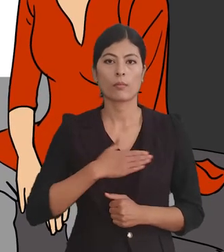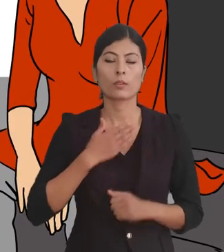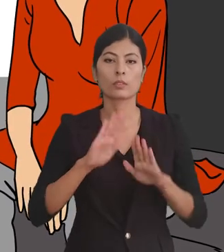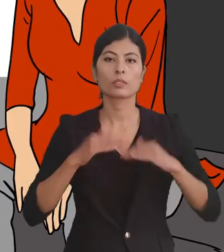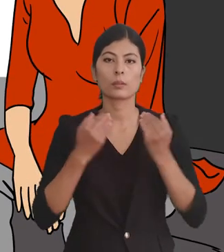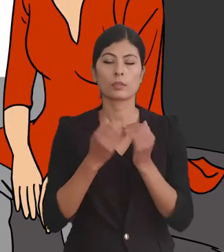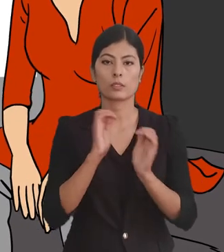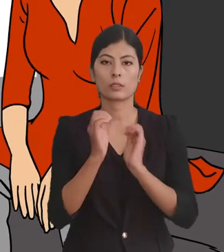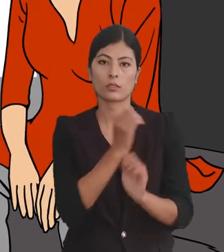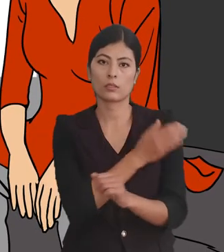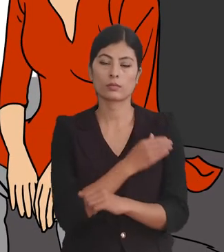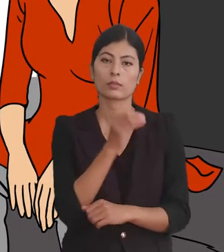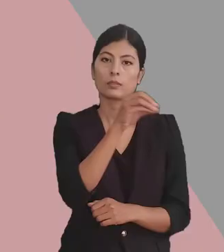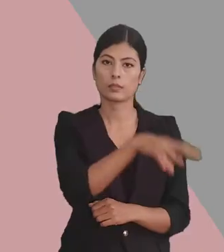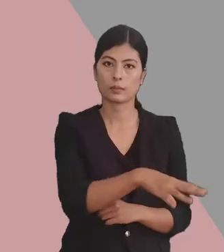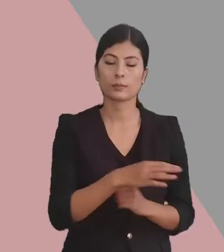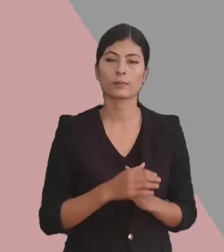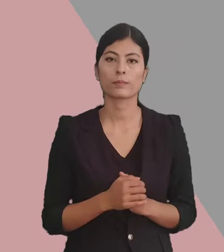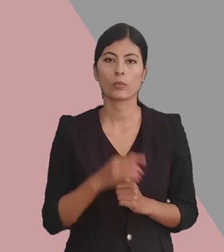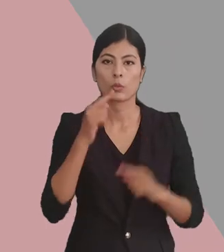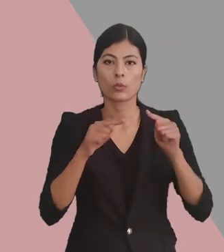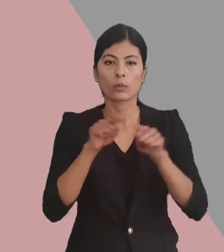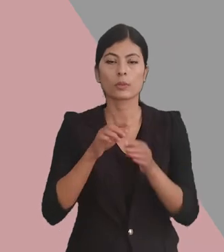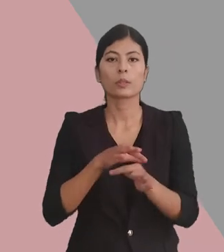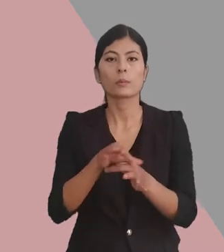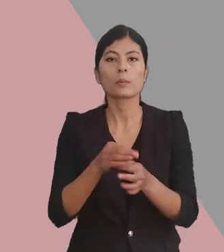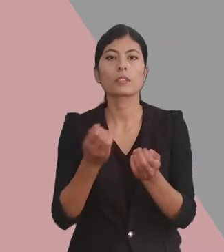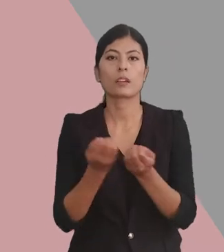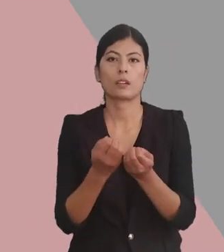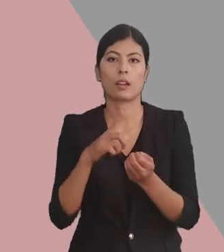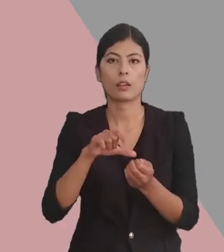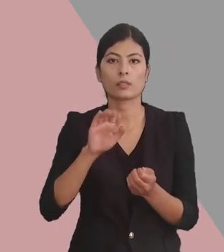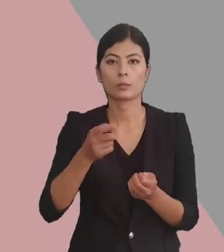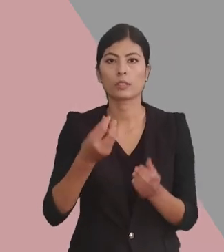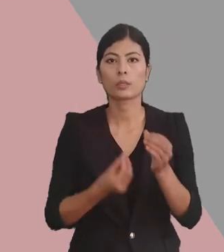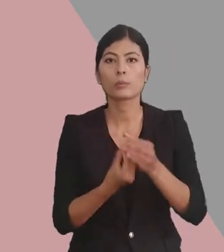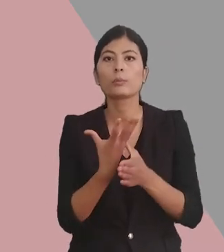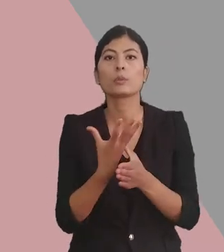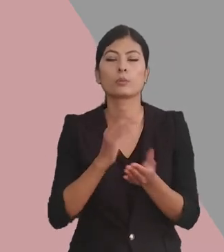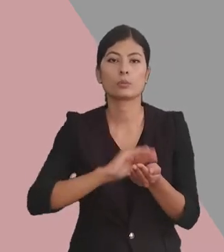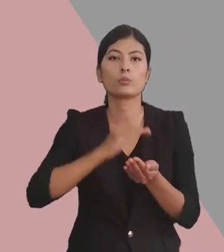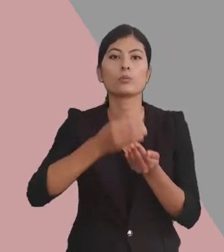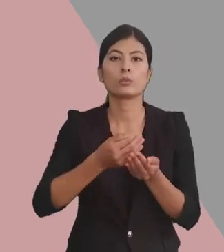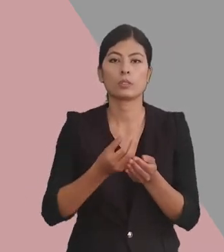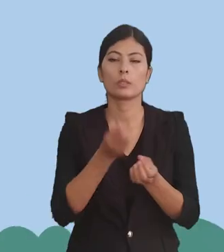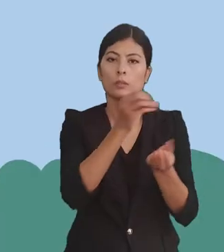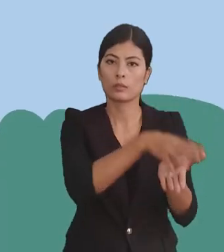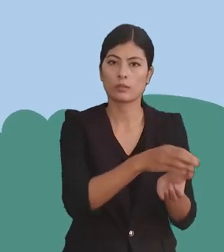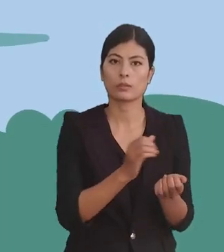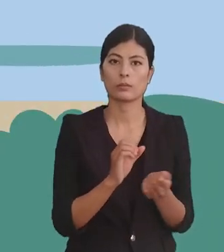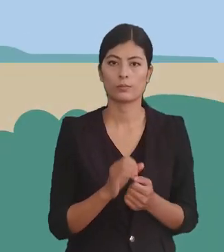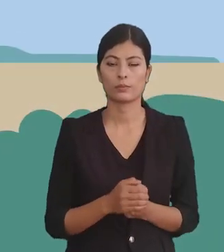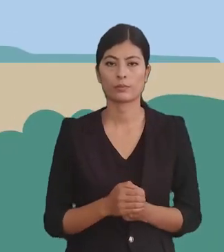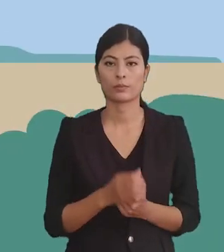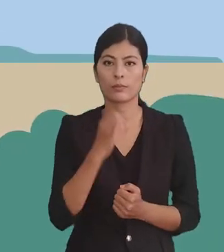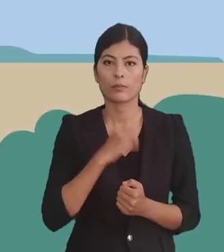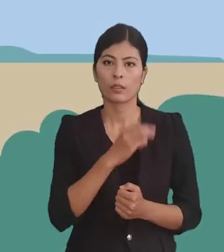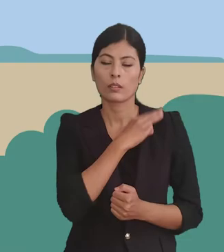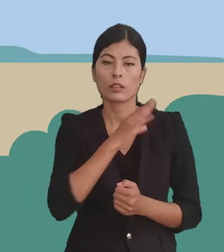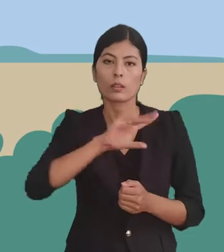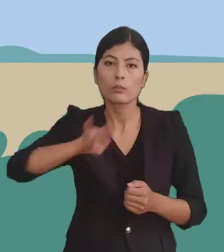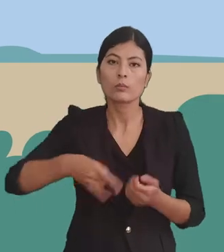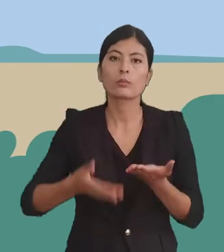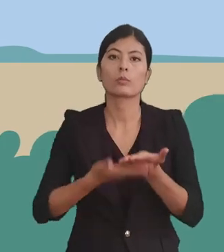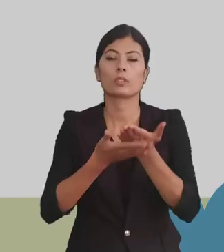मनोसामाजिक परामर्श प्रदान गर्न, कुनै व्यवसाय गर्नको लागि बिउ पुँजीको रूपमा प्रदान गर्न, पीडितलाई